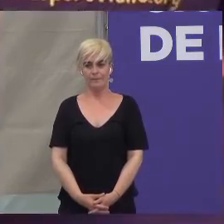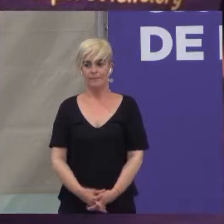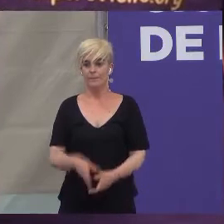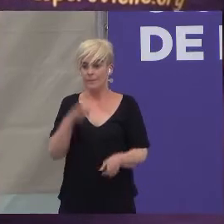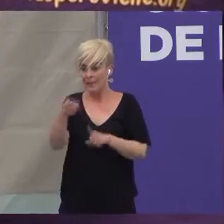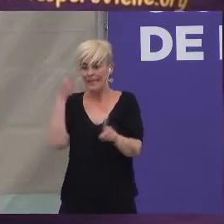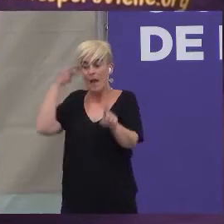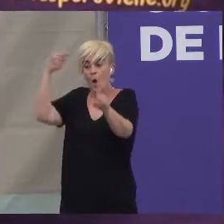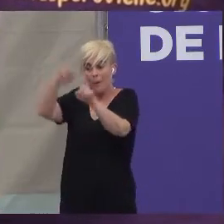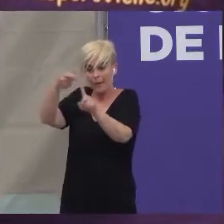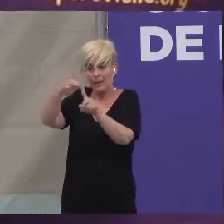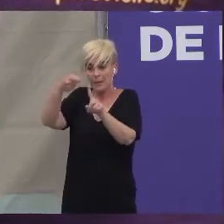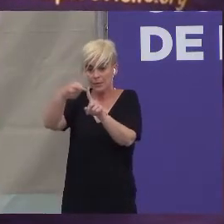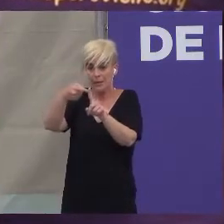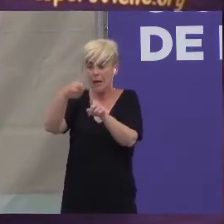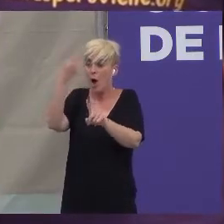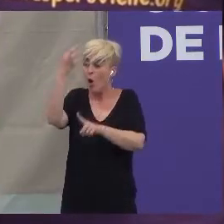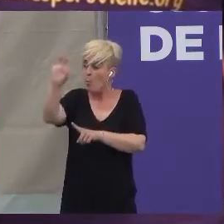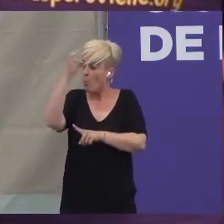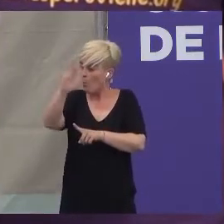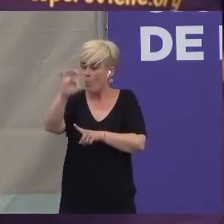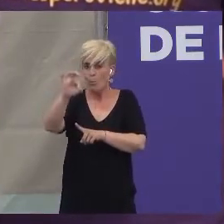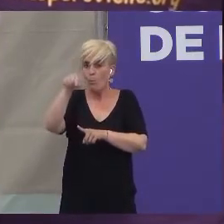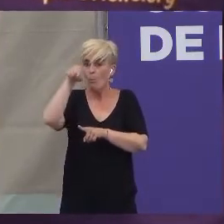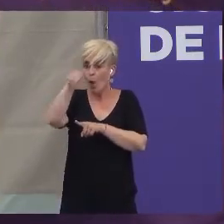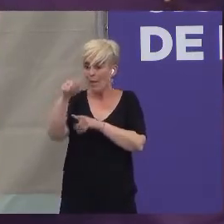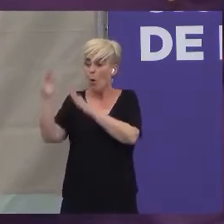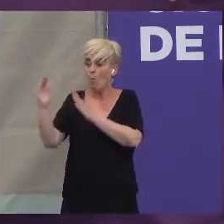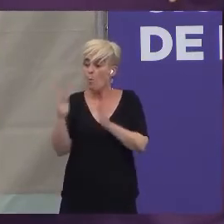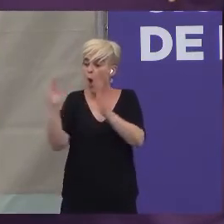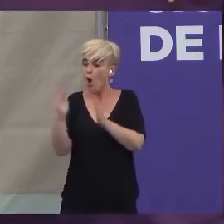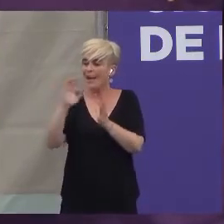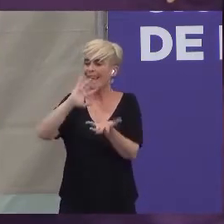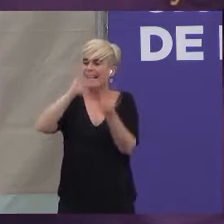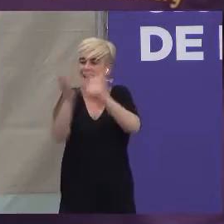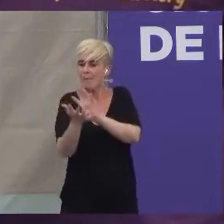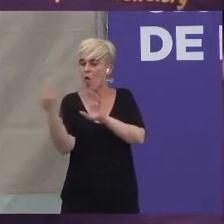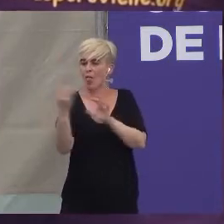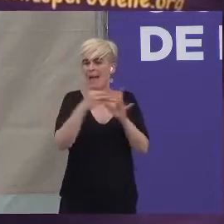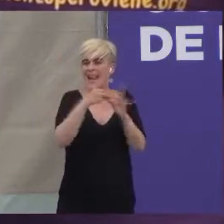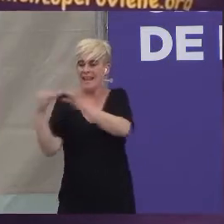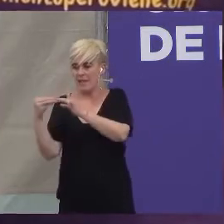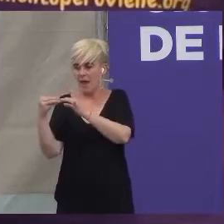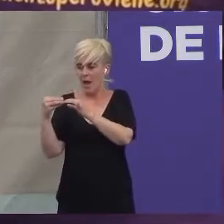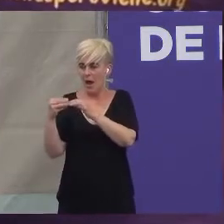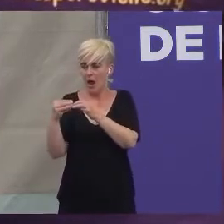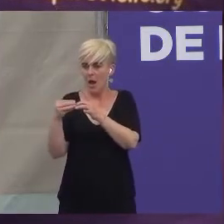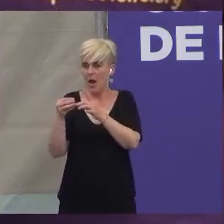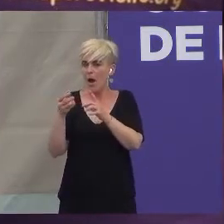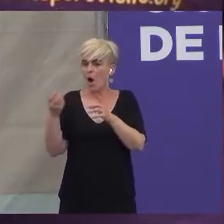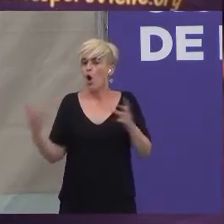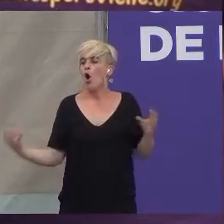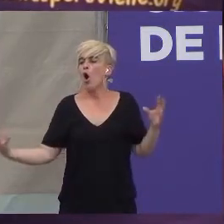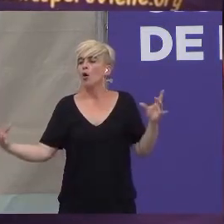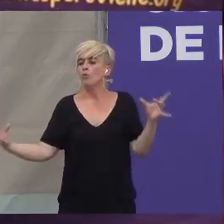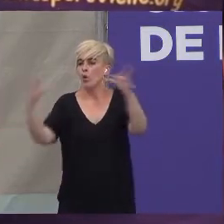Però aquest objectiu, i Podem té un paper central en aquest bloc de canvi, perquè ha de liderar, ha d'entendre, ser generós, cohesionar